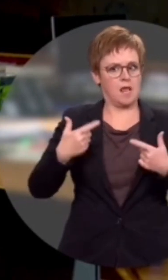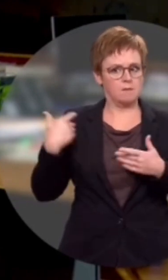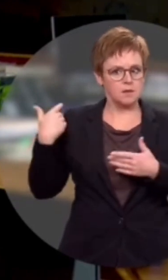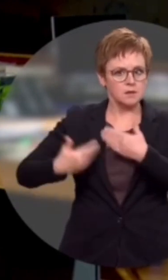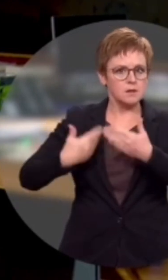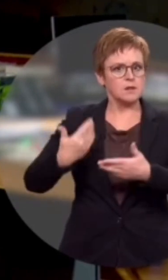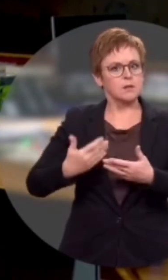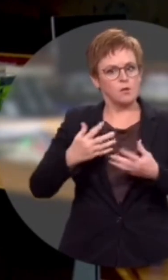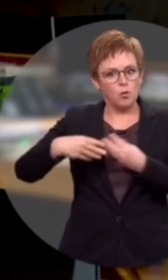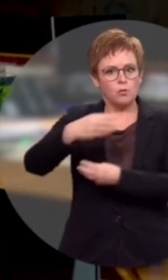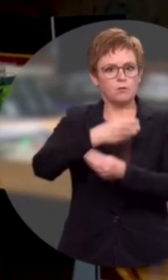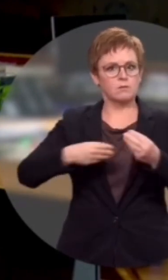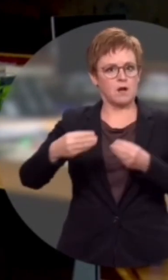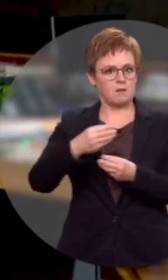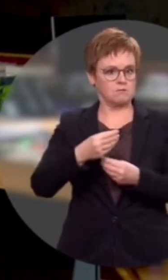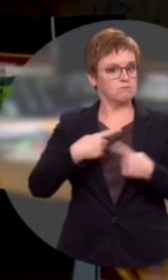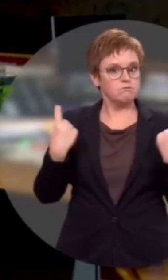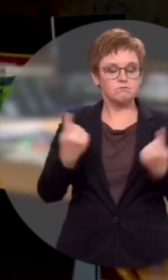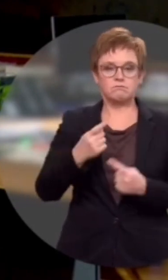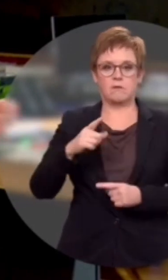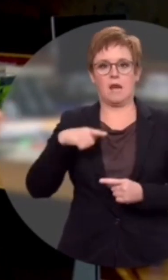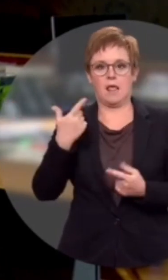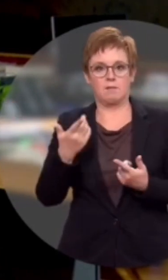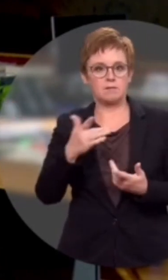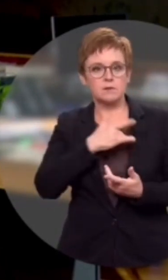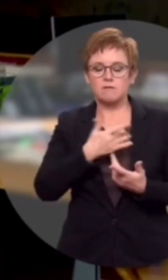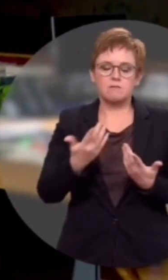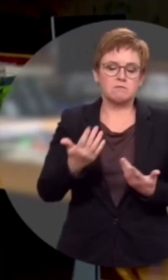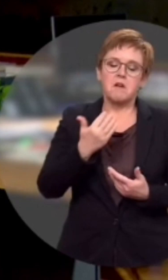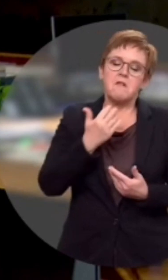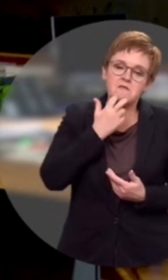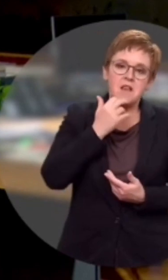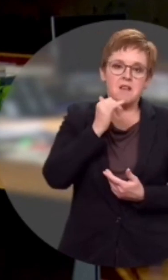die unser Leben berühren, ob wir wollen oder nicht.